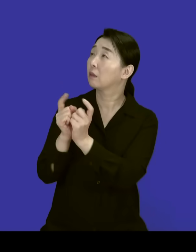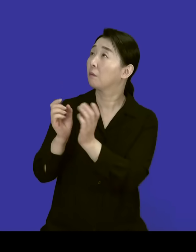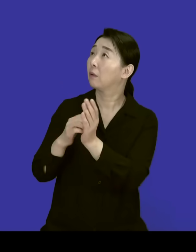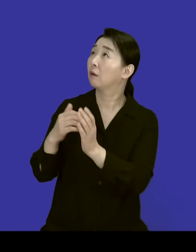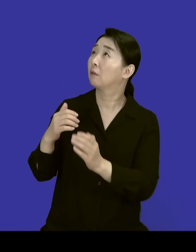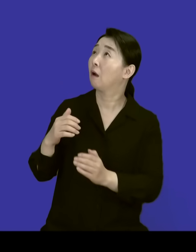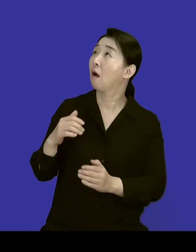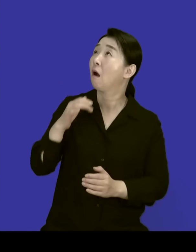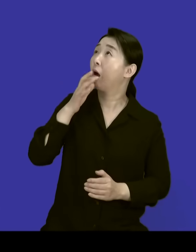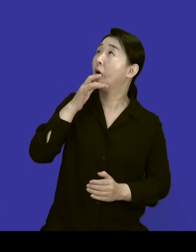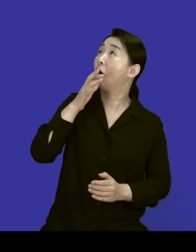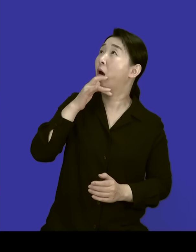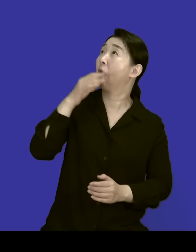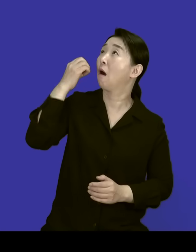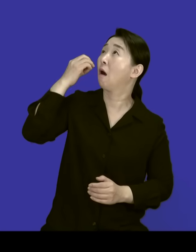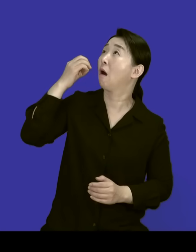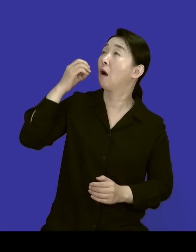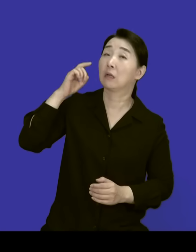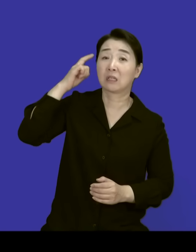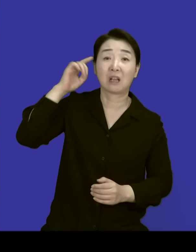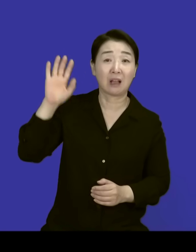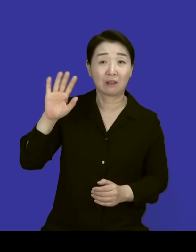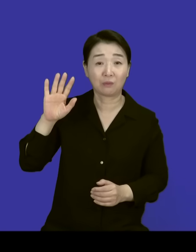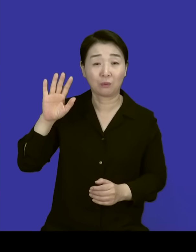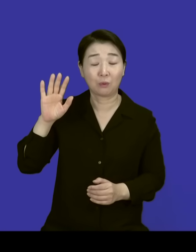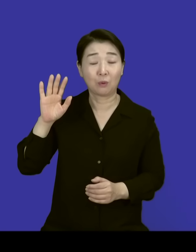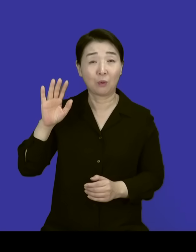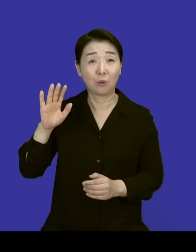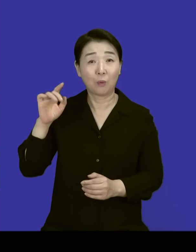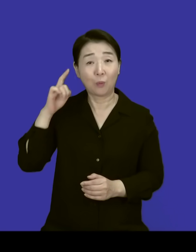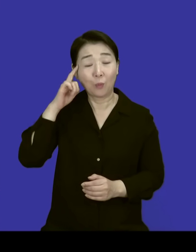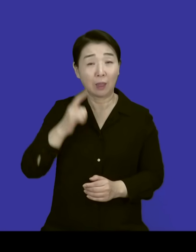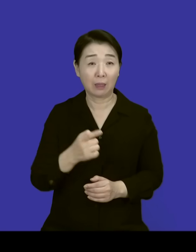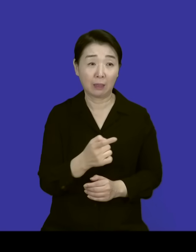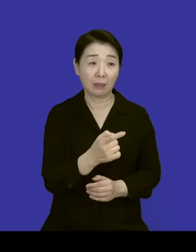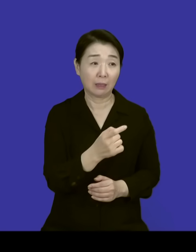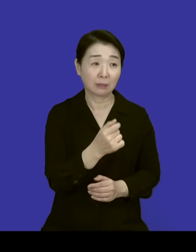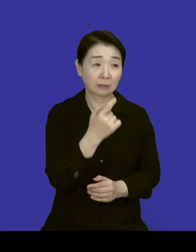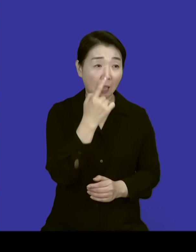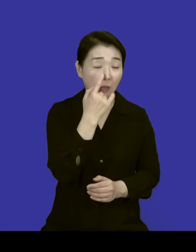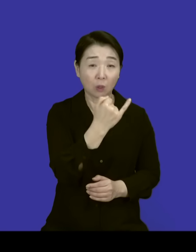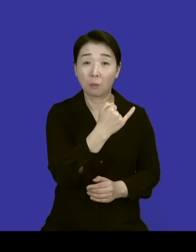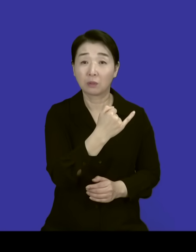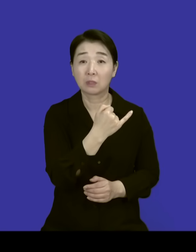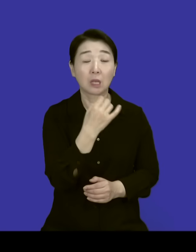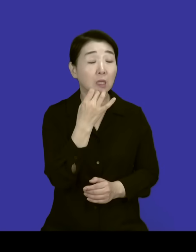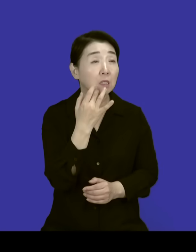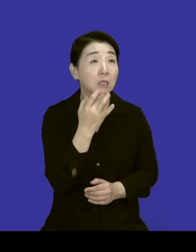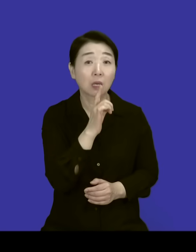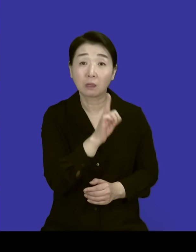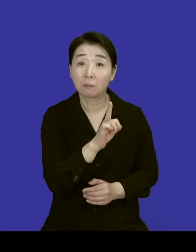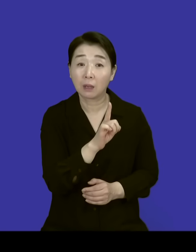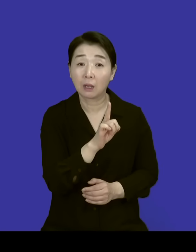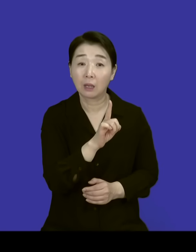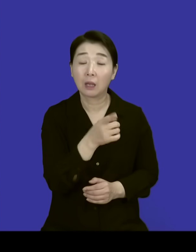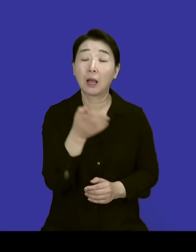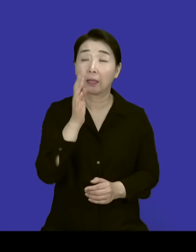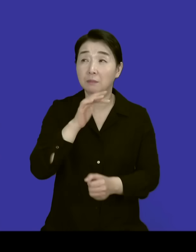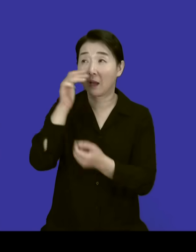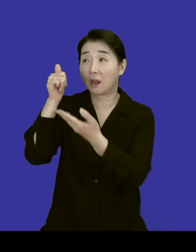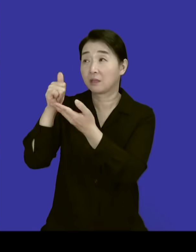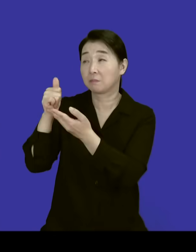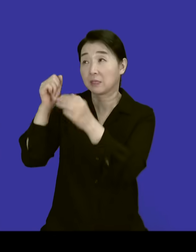우리 작은 어머니는 되게 신기하다 그랬고 저한테. 그렇죠, 그렇죠. 예. 우리 어머니도 신기하다 그랬고. 하나님의 존재는 이미 알고 계셨던 거네요. 알고 있었죠.